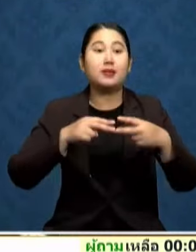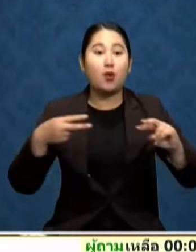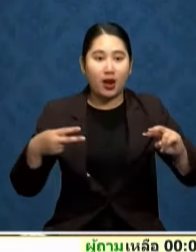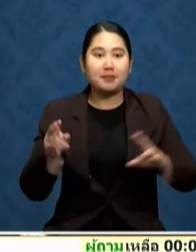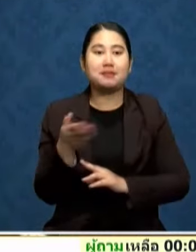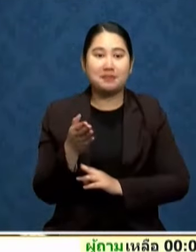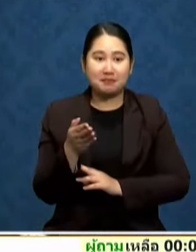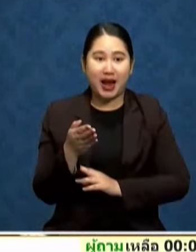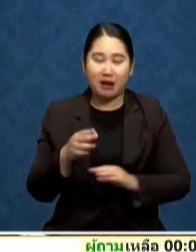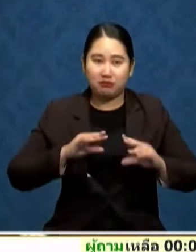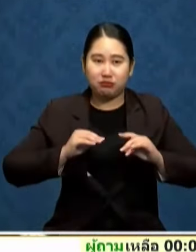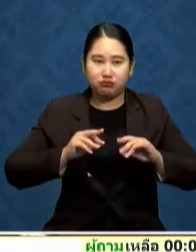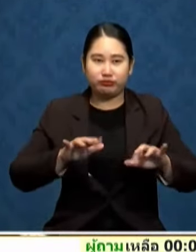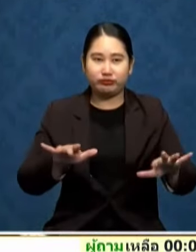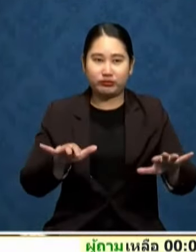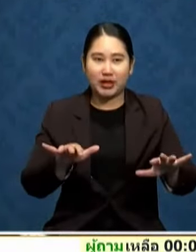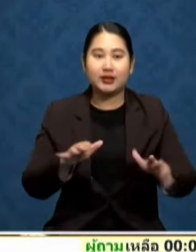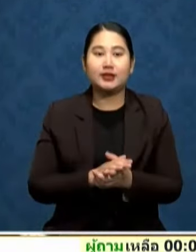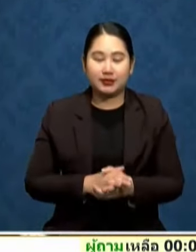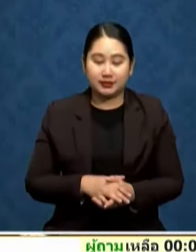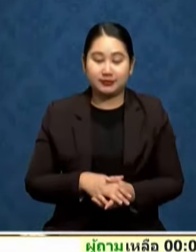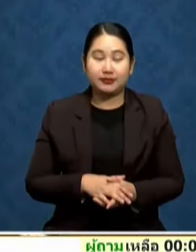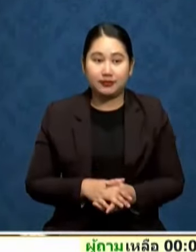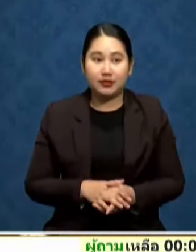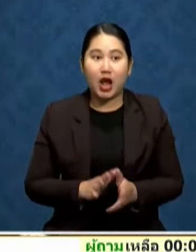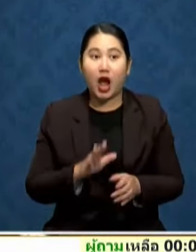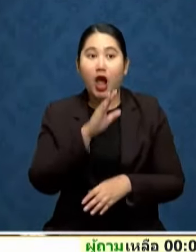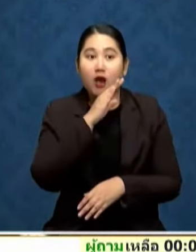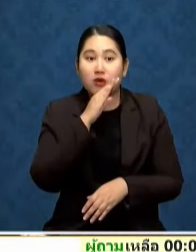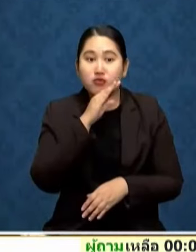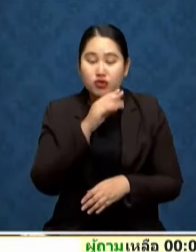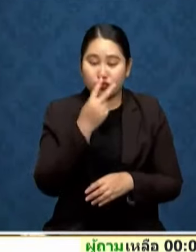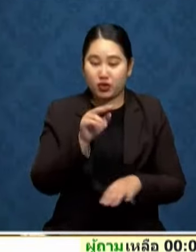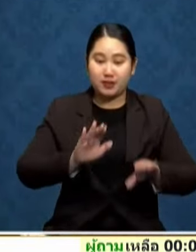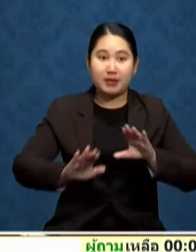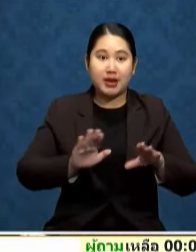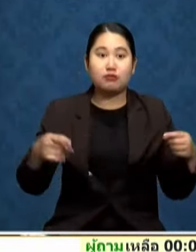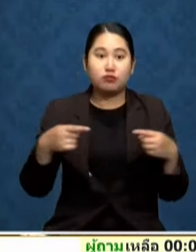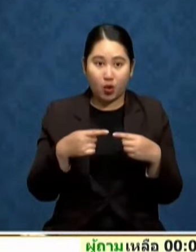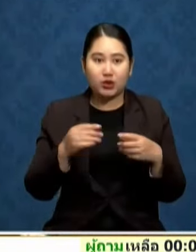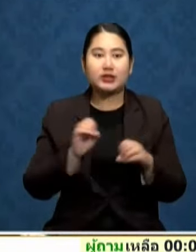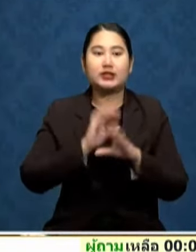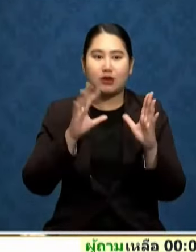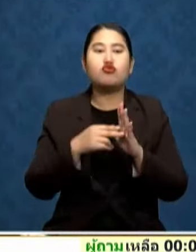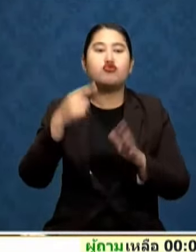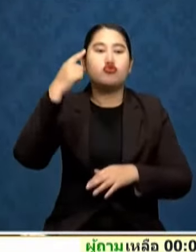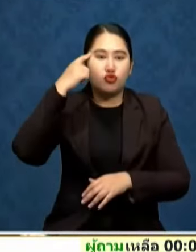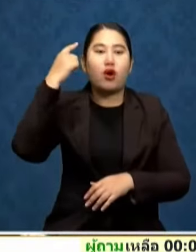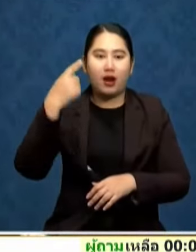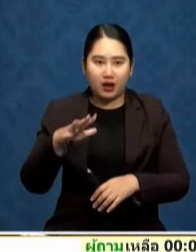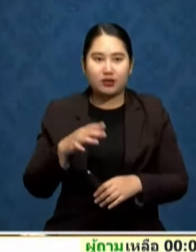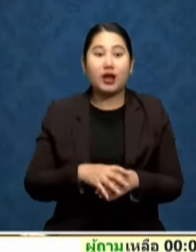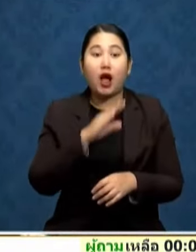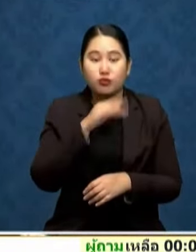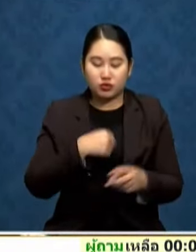ไอ้ที่มันแพร่กระจายอยู่ทั่วประเทศกับต้นตอเนี่ยถ้ามันซ้อนกันได้ตรงเป๊ะอันเนี้ยชัดเจนเราเจอต้นตอแต่ถ้